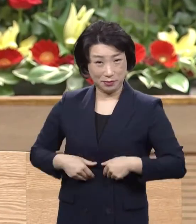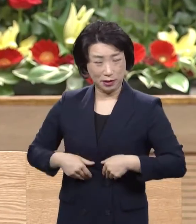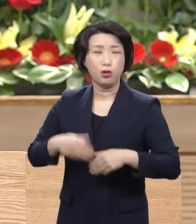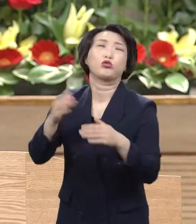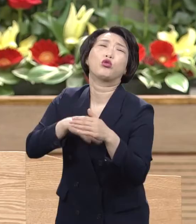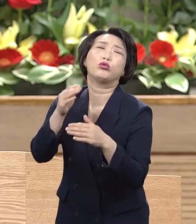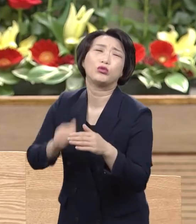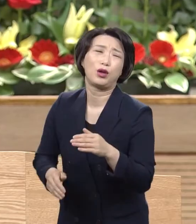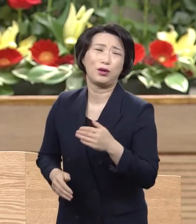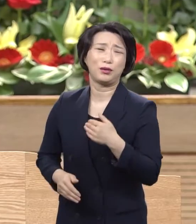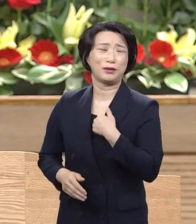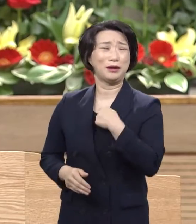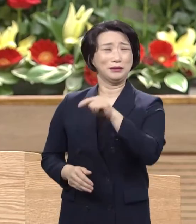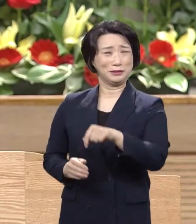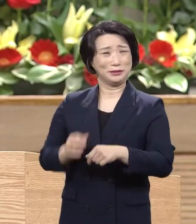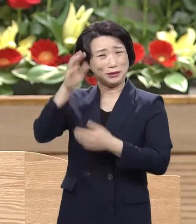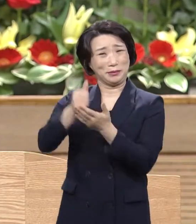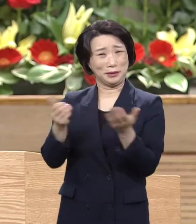절대적인 성령의 역사를